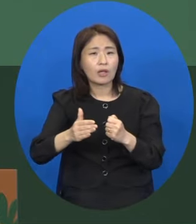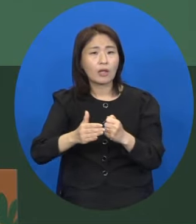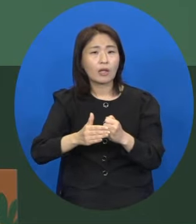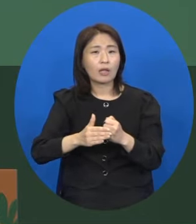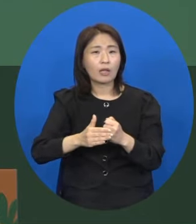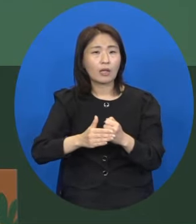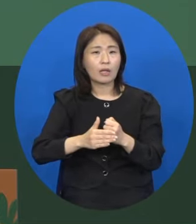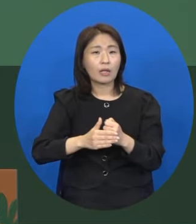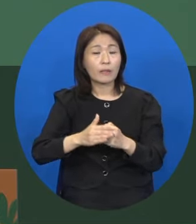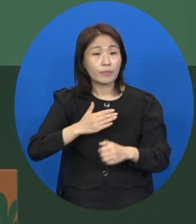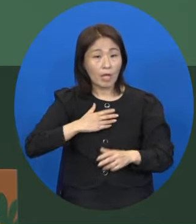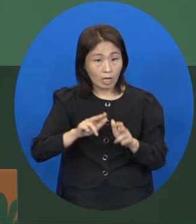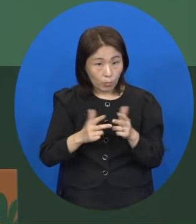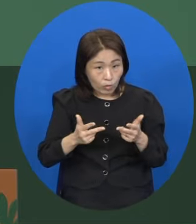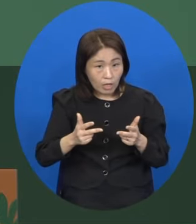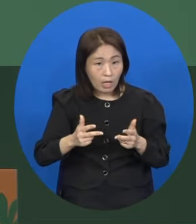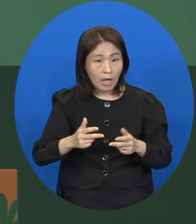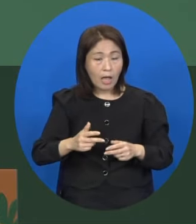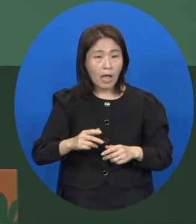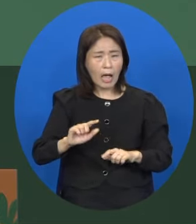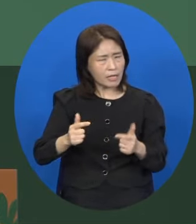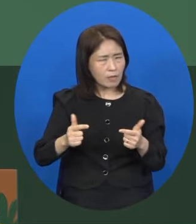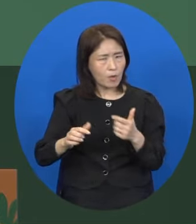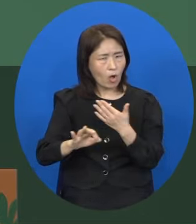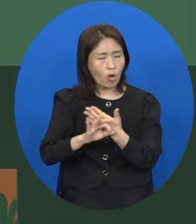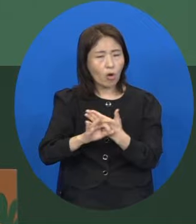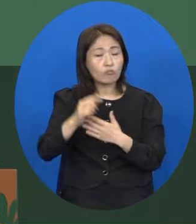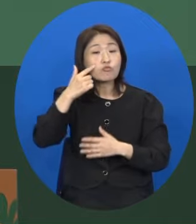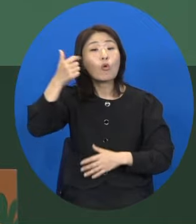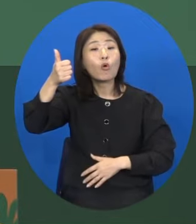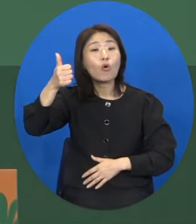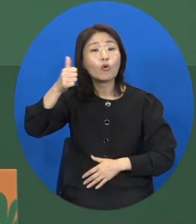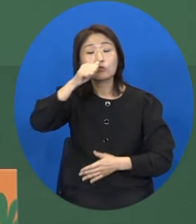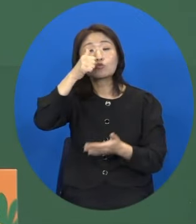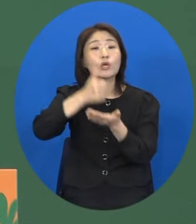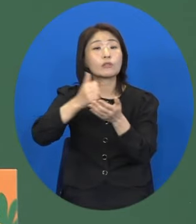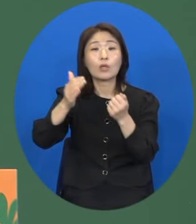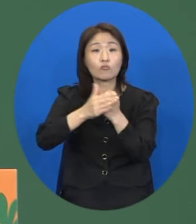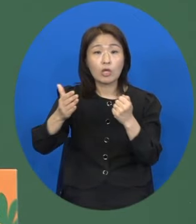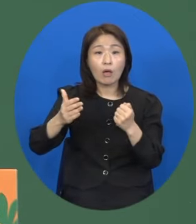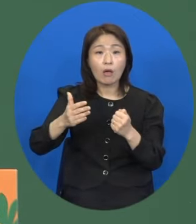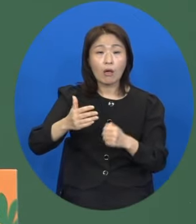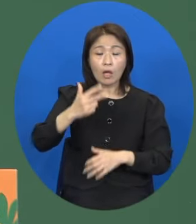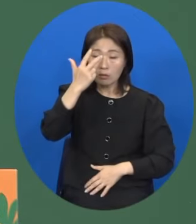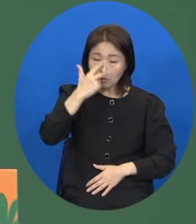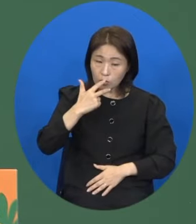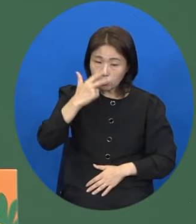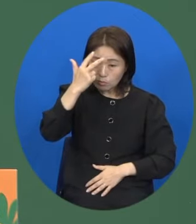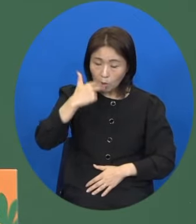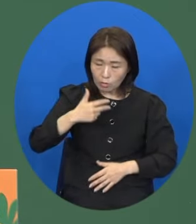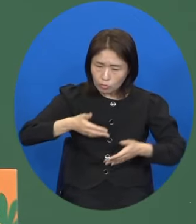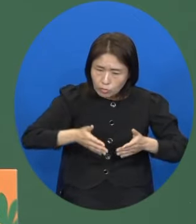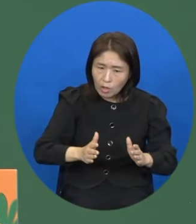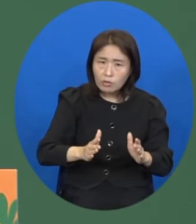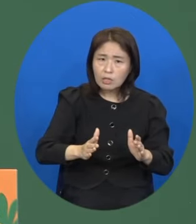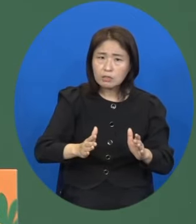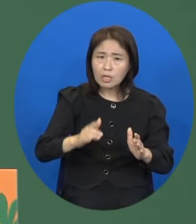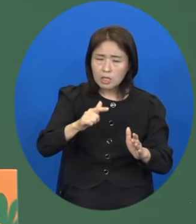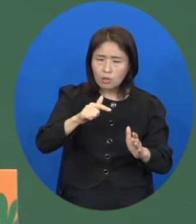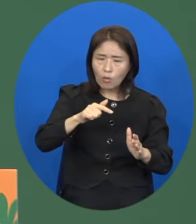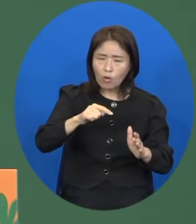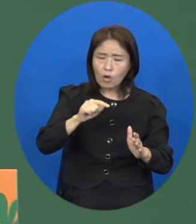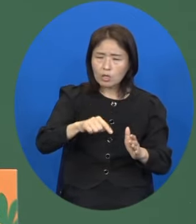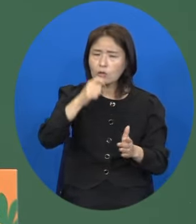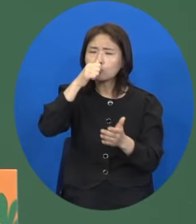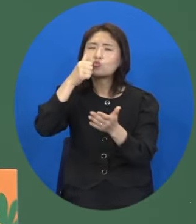인함이니까? 자기니까? 그의 부모니까? 시각장애인으로 태어난 이유를 죄로 돌리고 있는